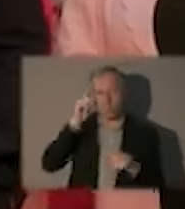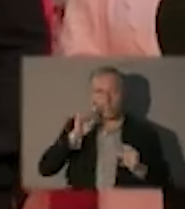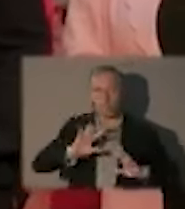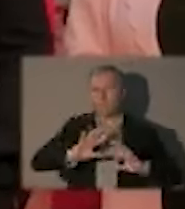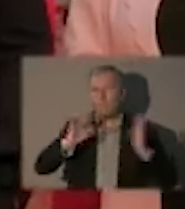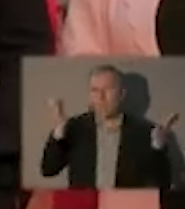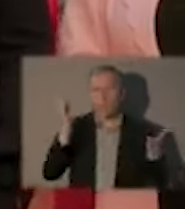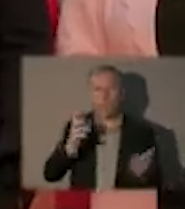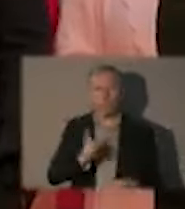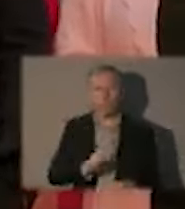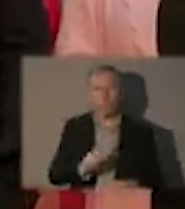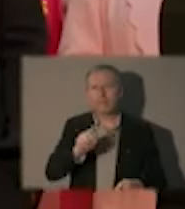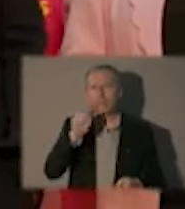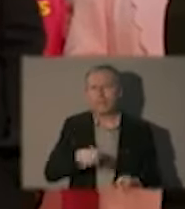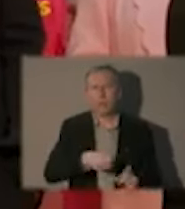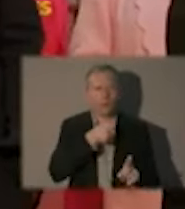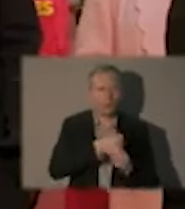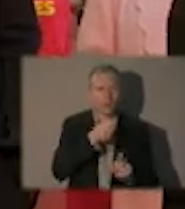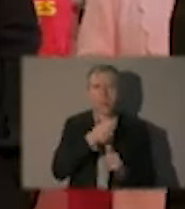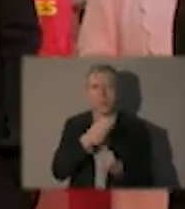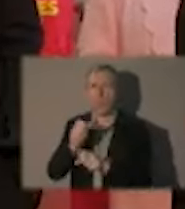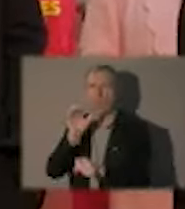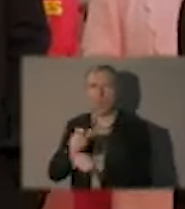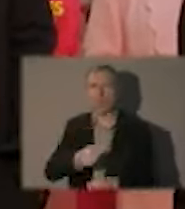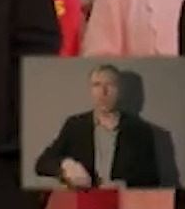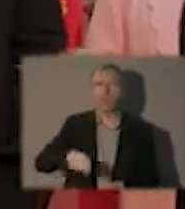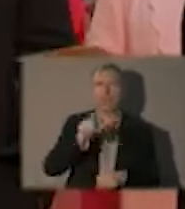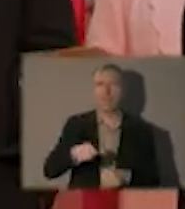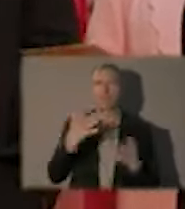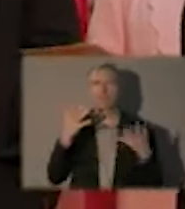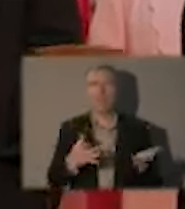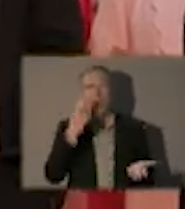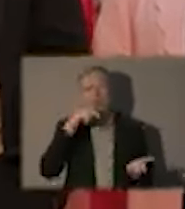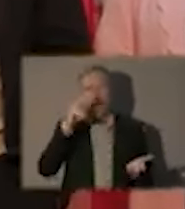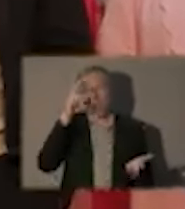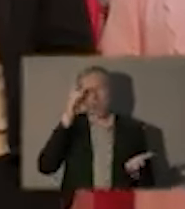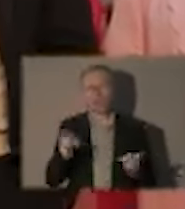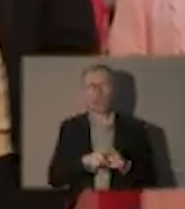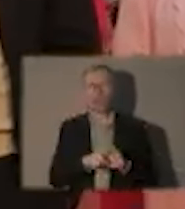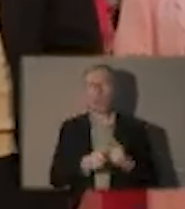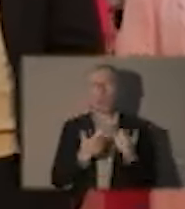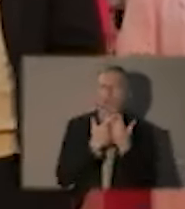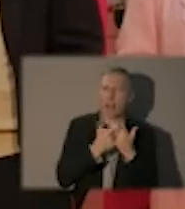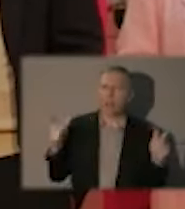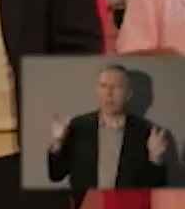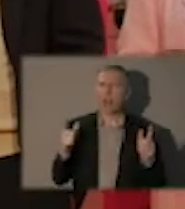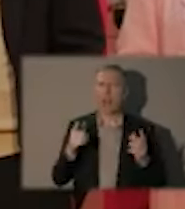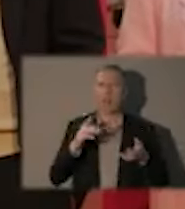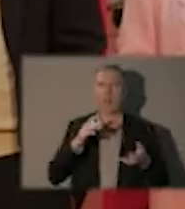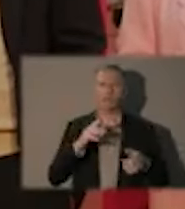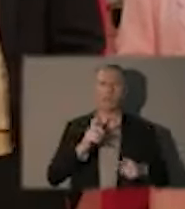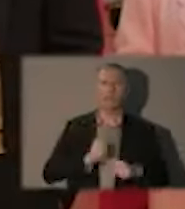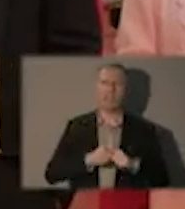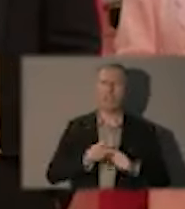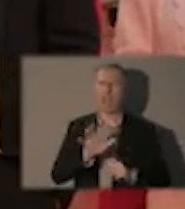folie, et donc il faudra combattre tous ceux qui sont partisans de cette Europe atlantiste, libérale, fédérale,